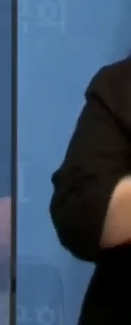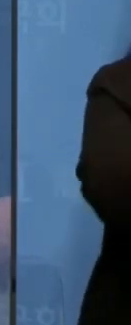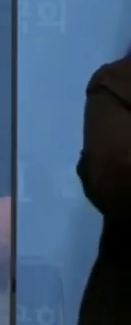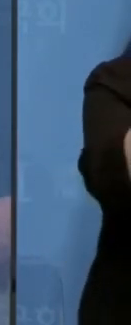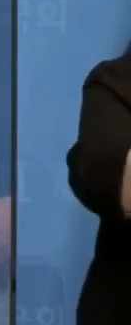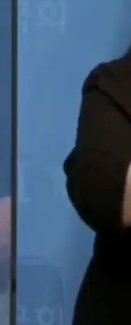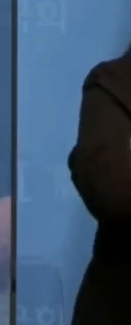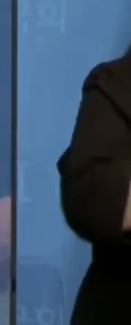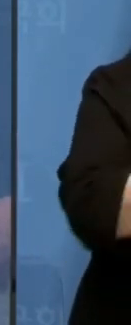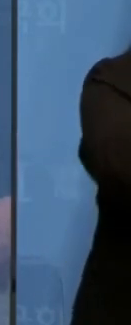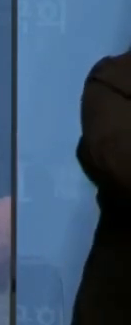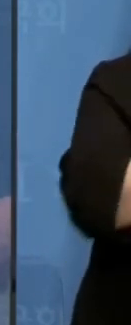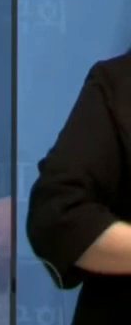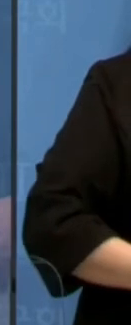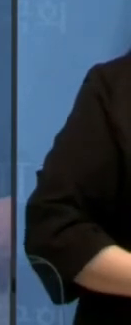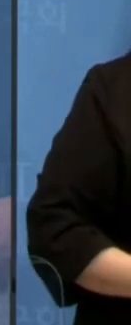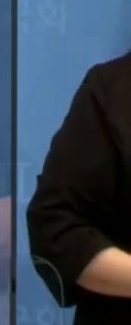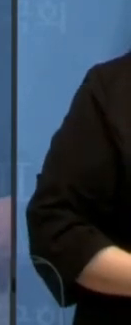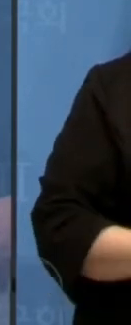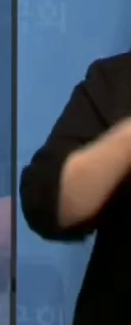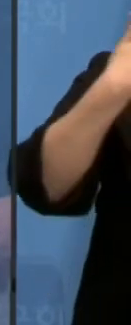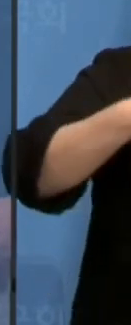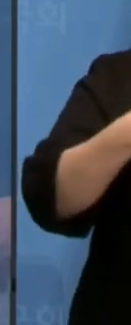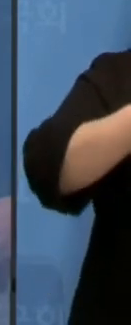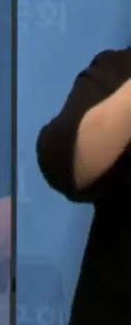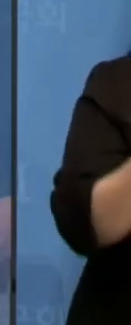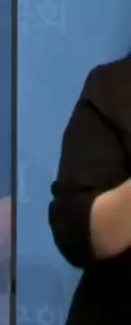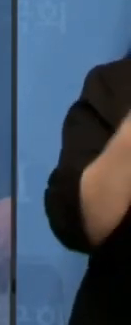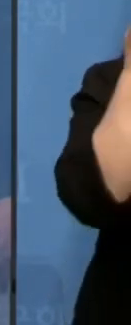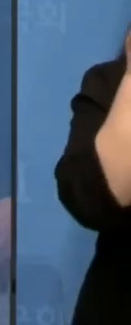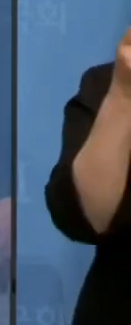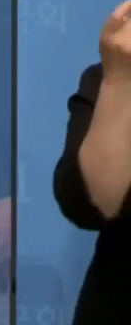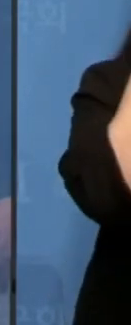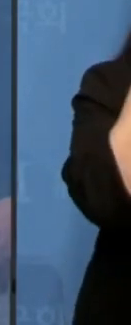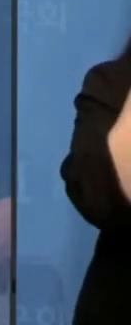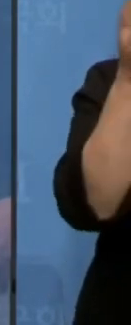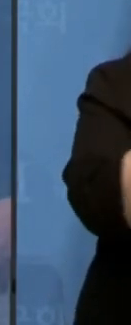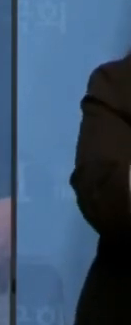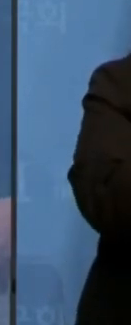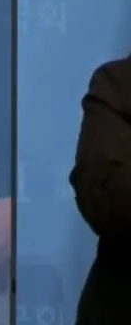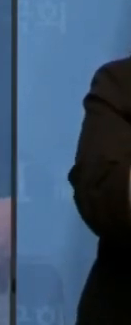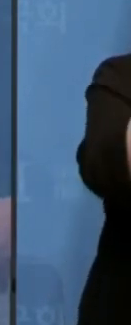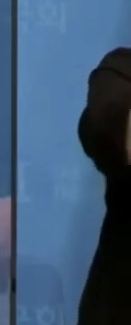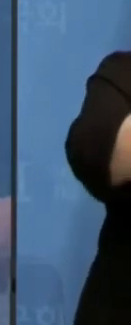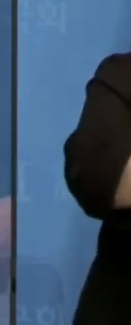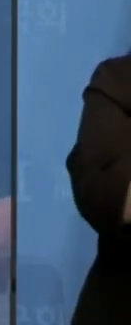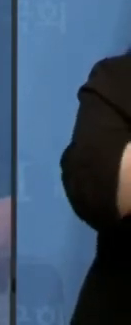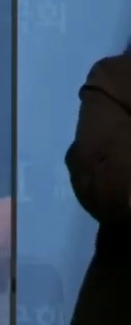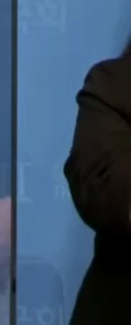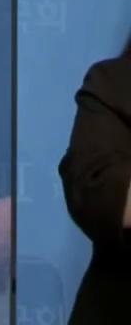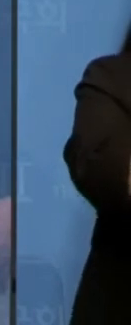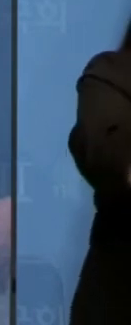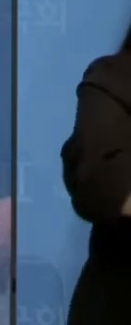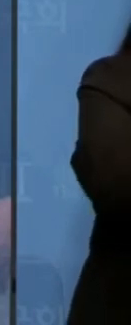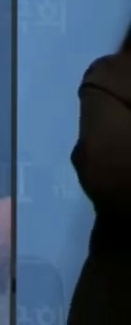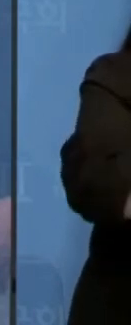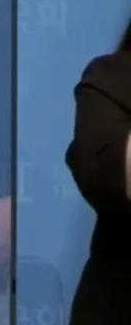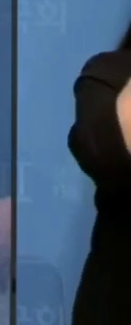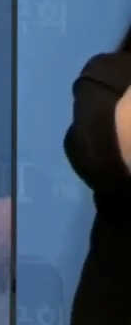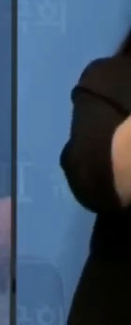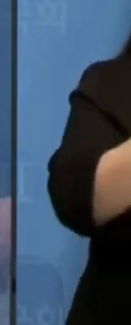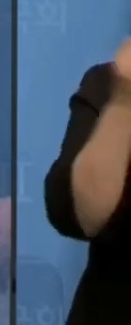간담회를 거쳤습니다. 물론 아직도 우리는 가상자산 및 관련 산업에 대해서 더 많은 공부와 사회적